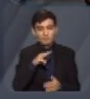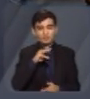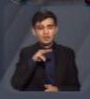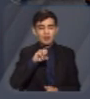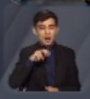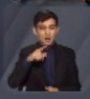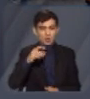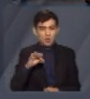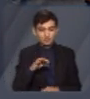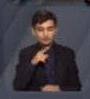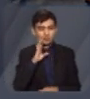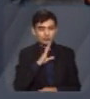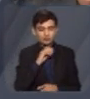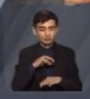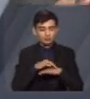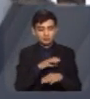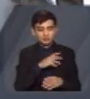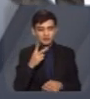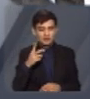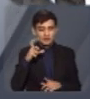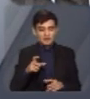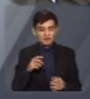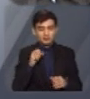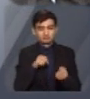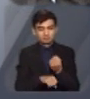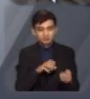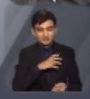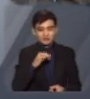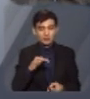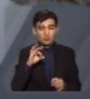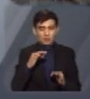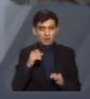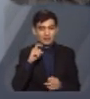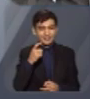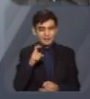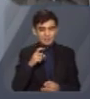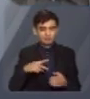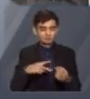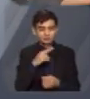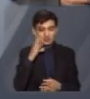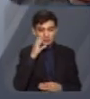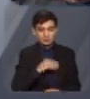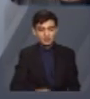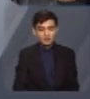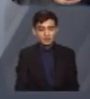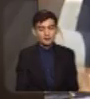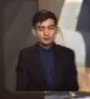наряду с этим в законе будет статья о принудительной химической кастрации для педофилов